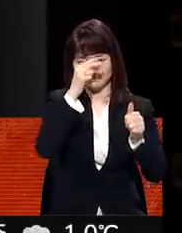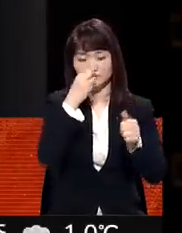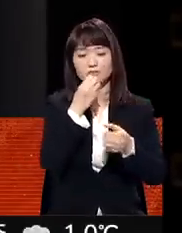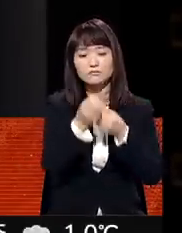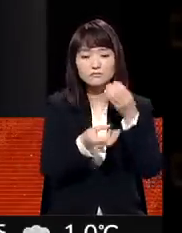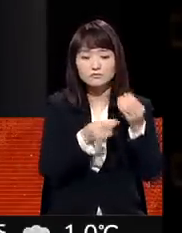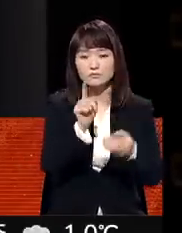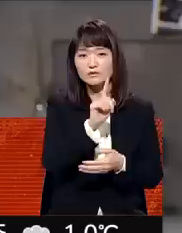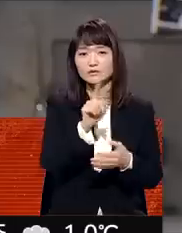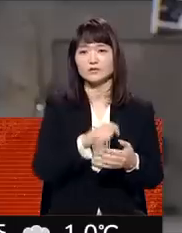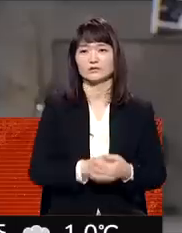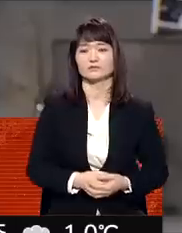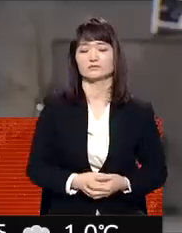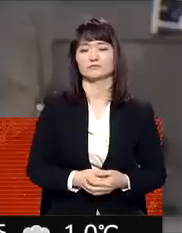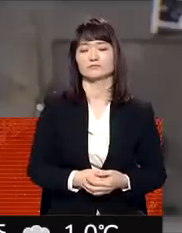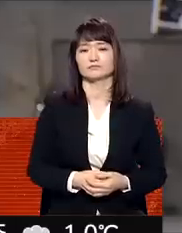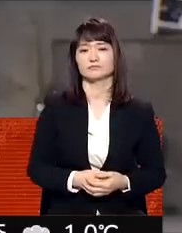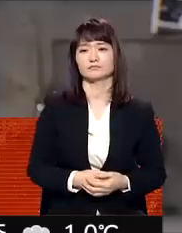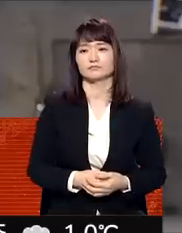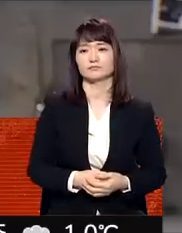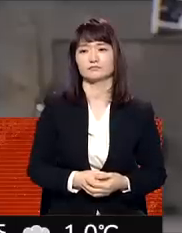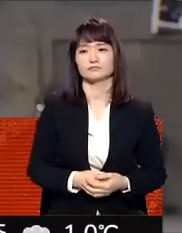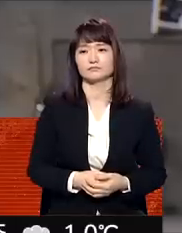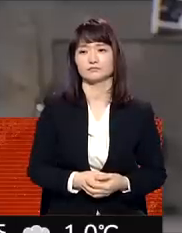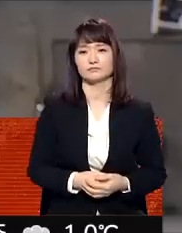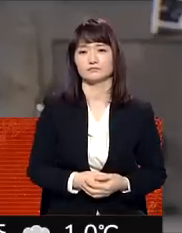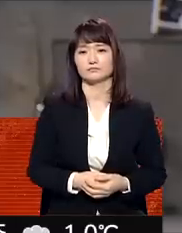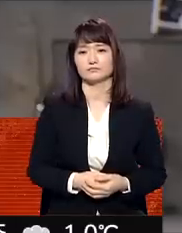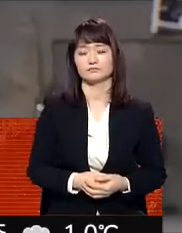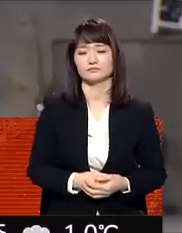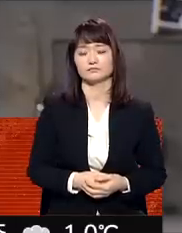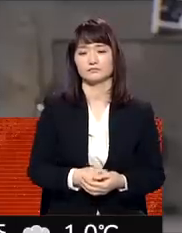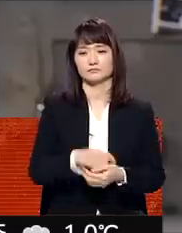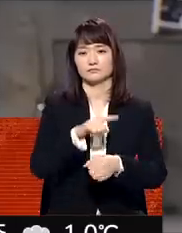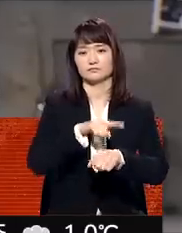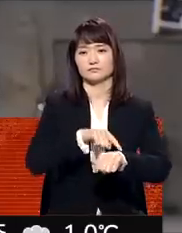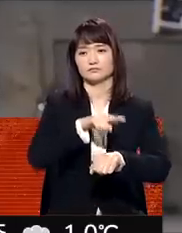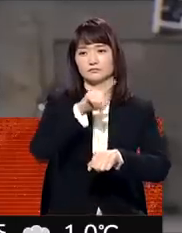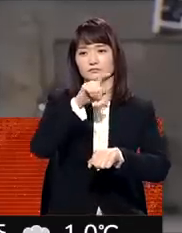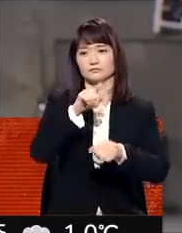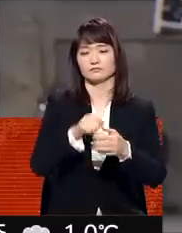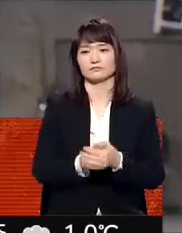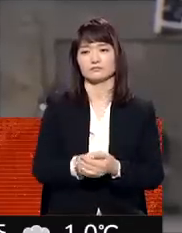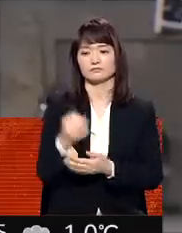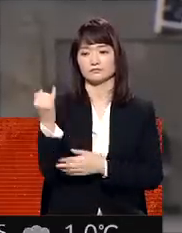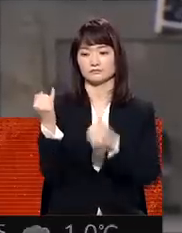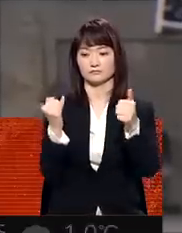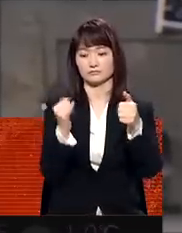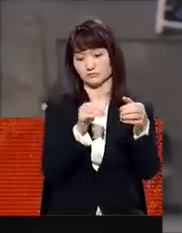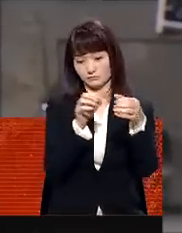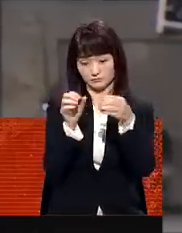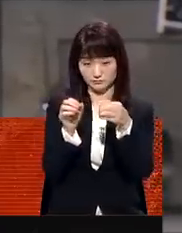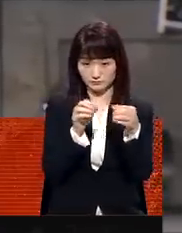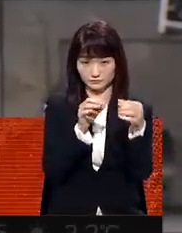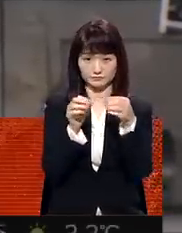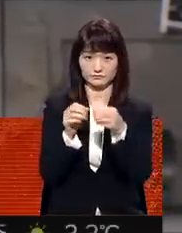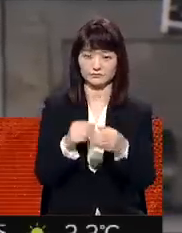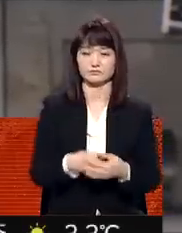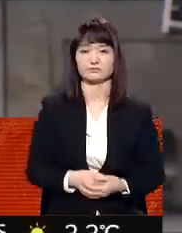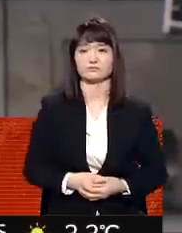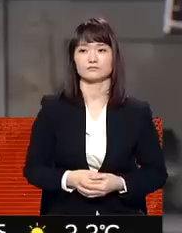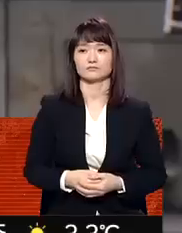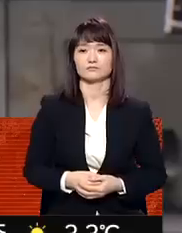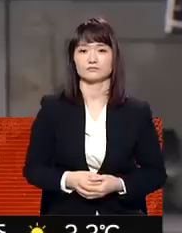부원장이 피고의 진술에 의하면 10시에 올랐지 않습니까 11시경에 일상적인 대화를 나눴다고 주장하고 있습니다 일상적인